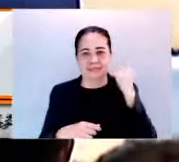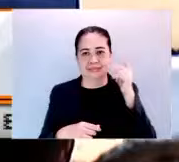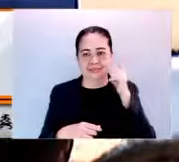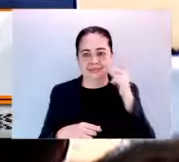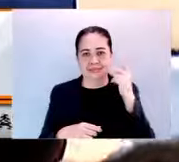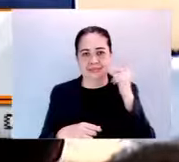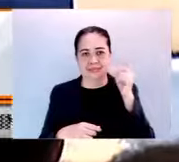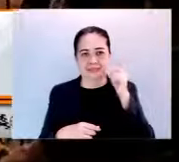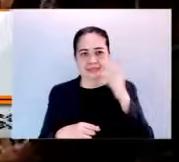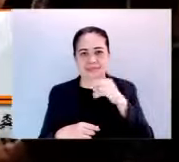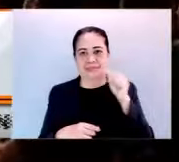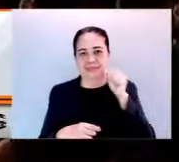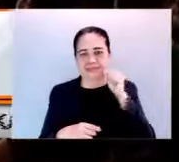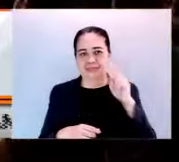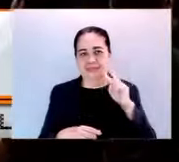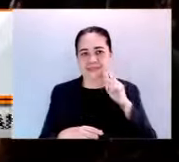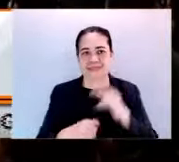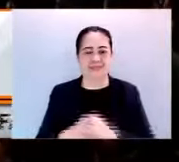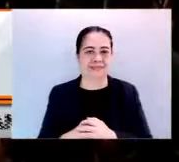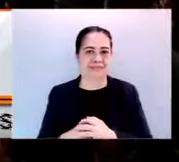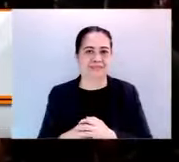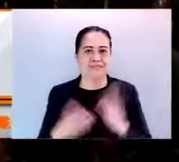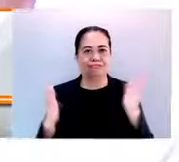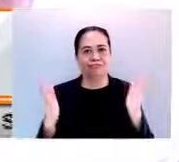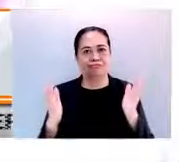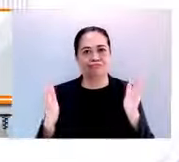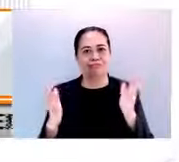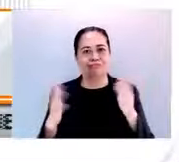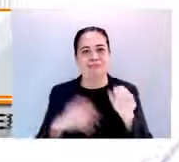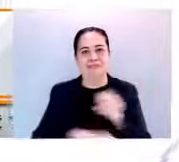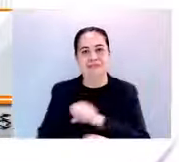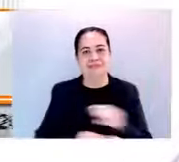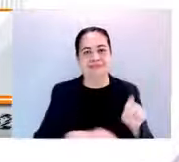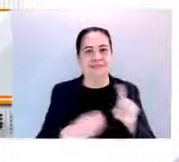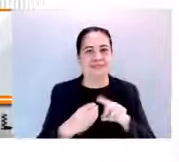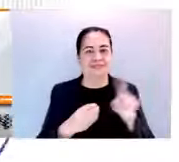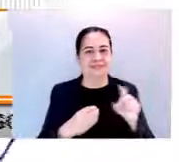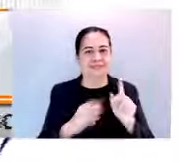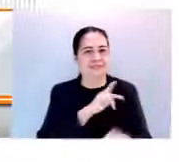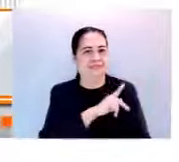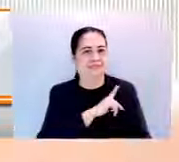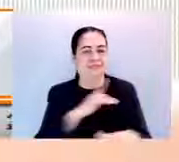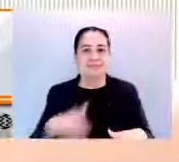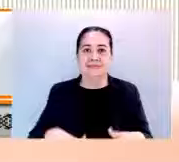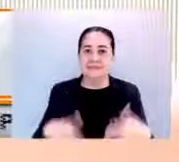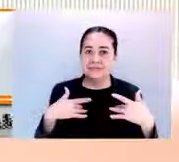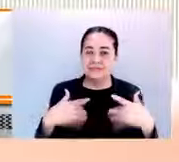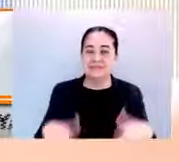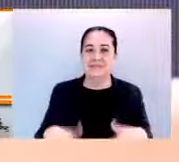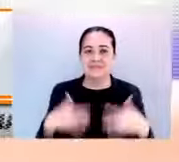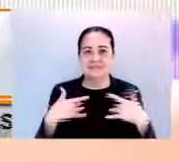at Alaysa Valdez. Nagkwentuhan sila on stage tungkol sa kanilang personal na buhay at buhay